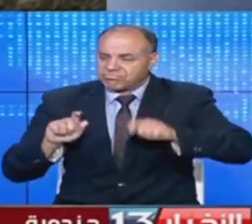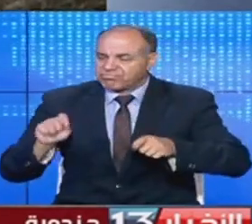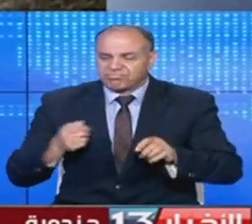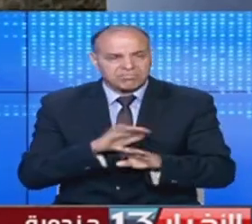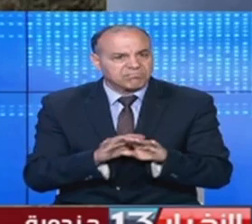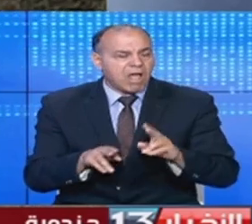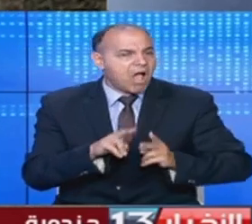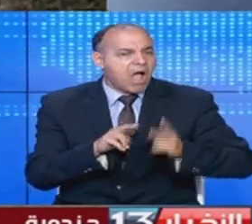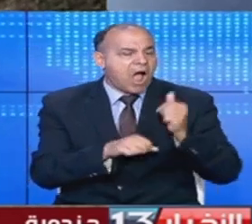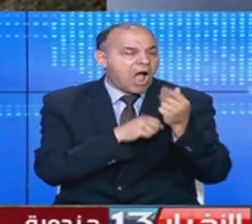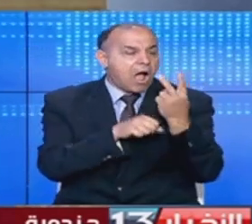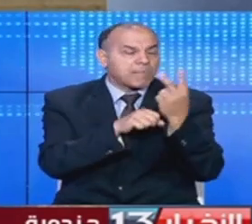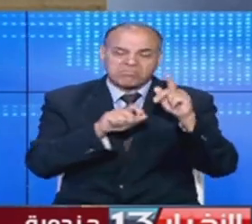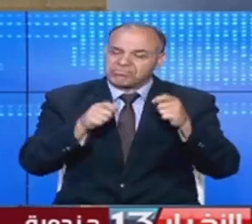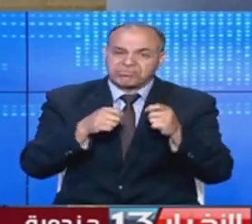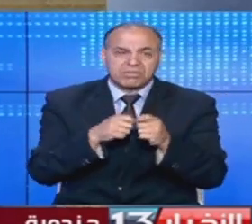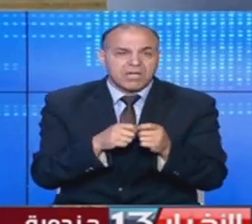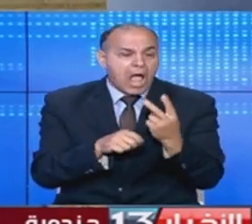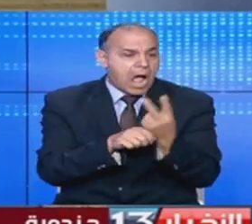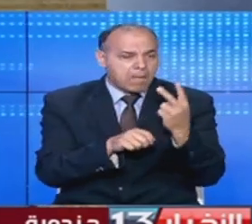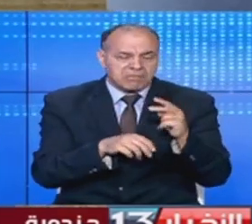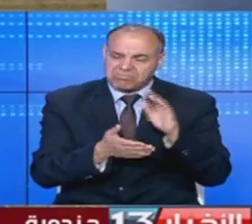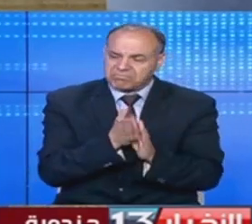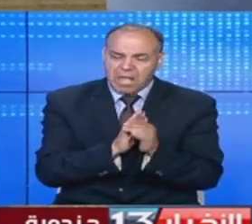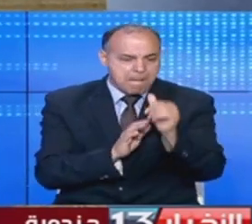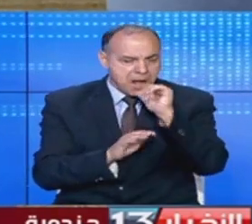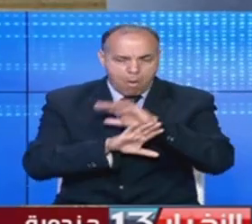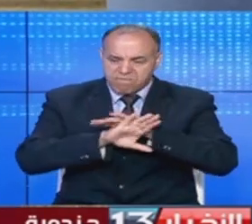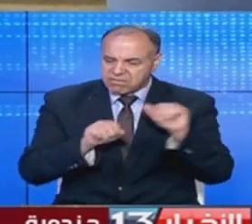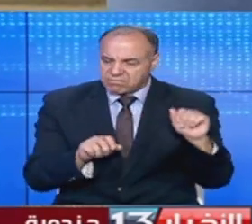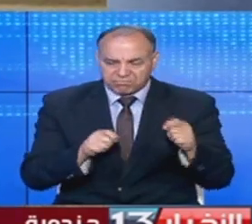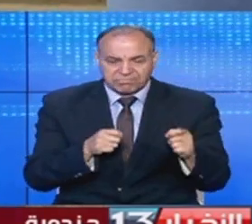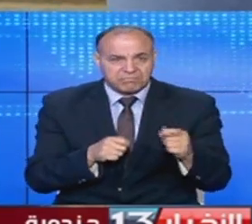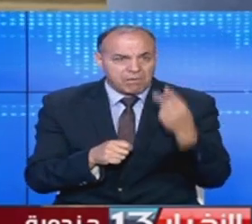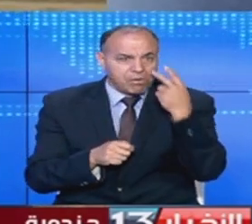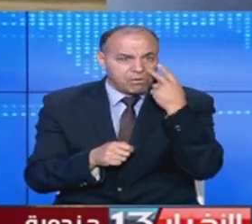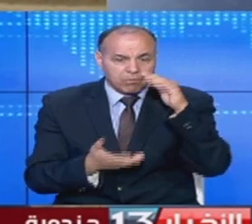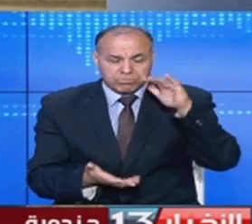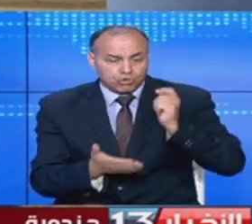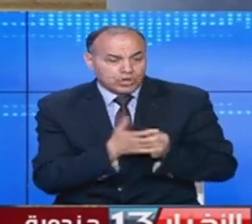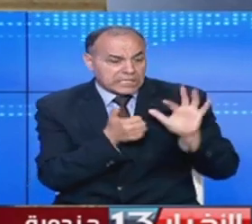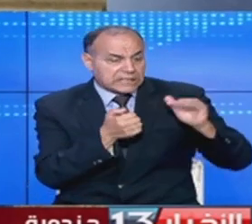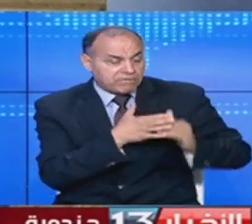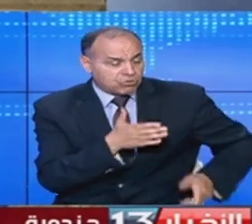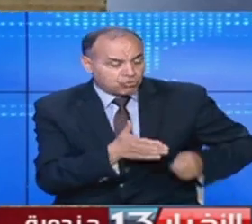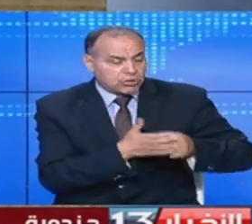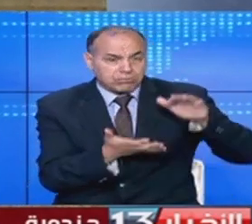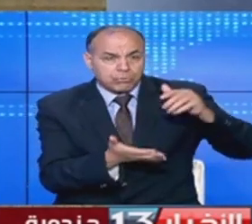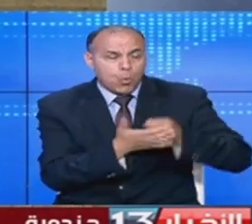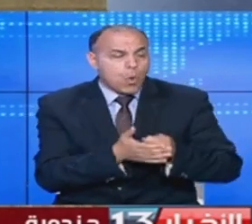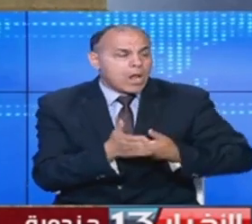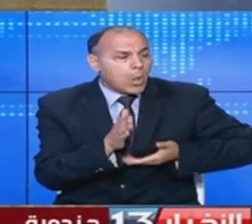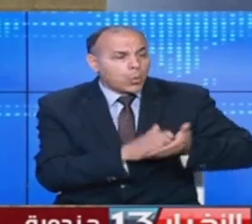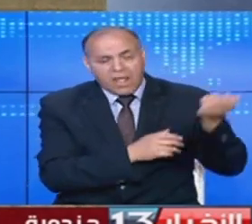المياه منذ أكثر من سنتين. توعنا عامين إذا واحد لكان يا يشتري سترنا بستين دينار يا يمشي يجيب